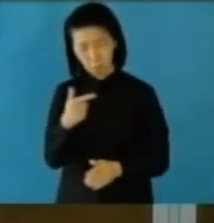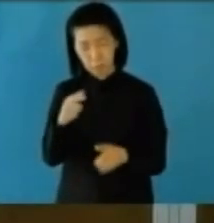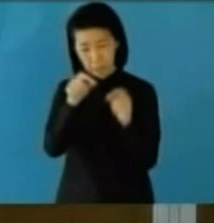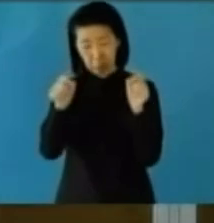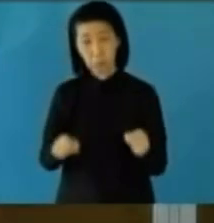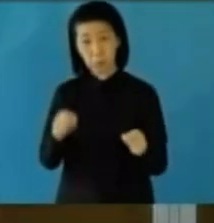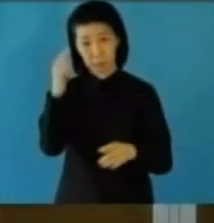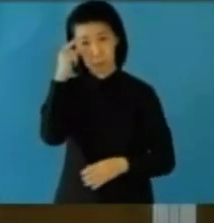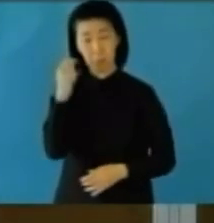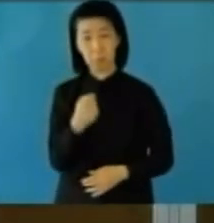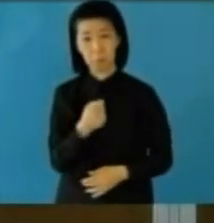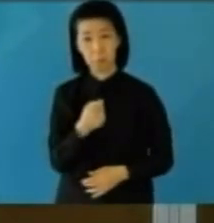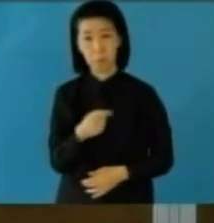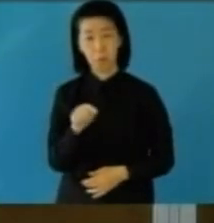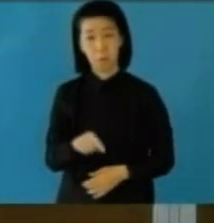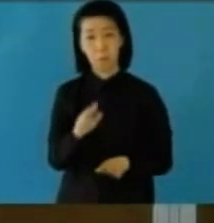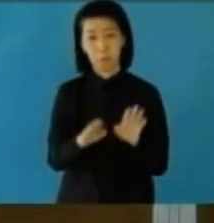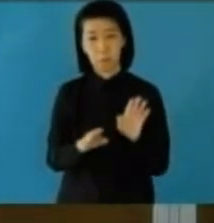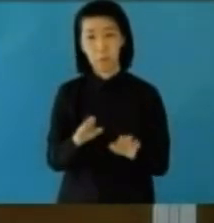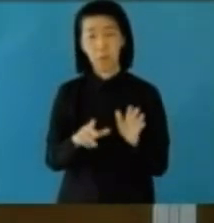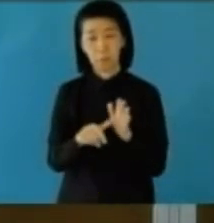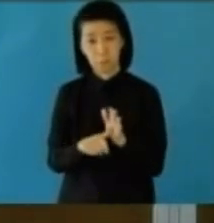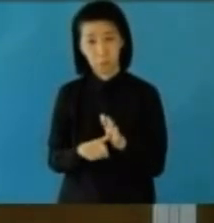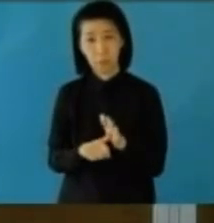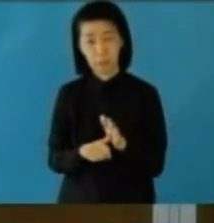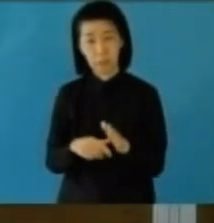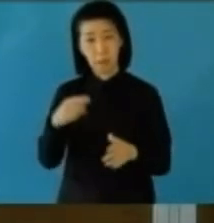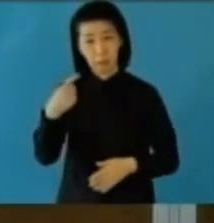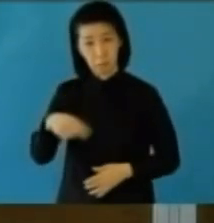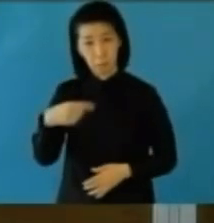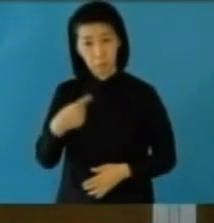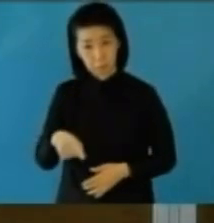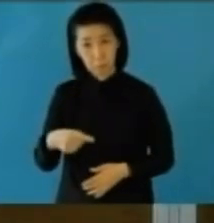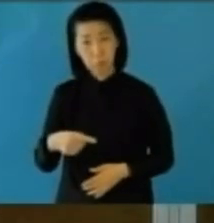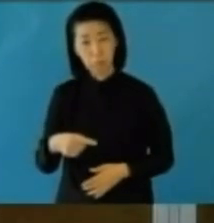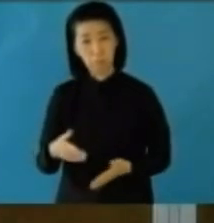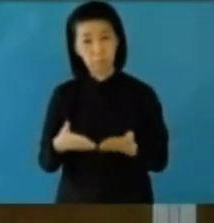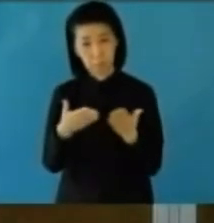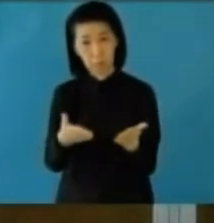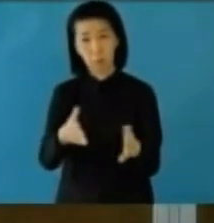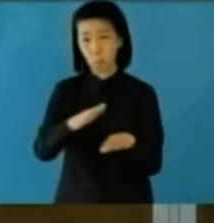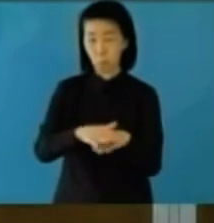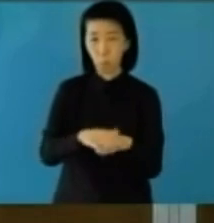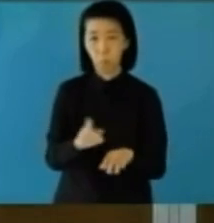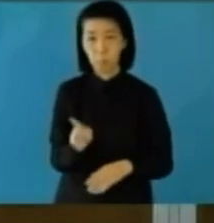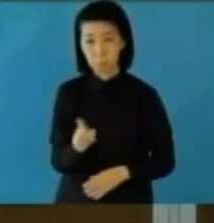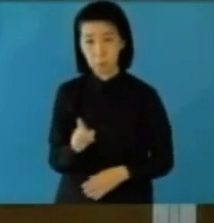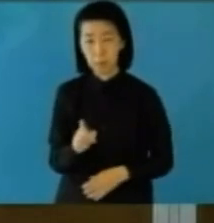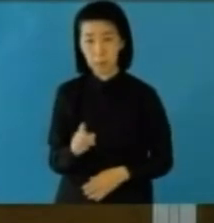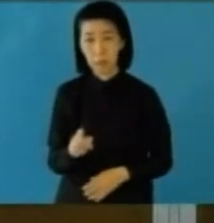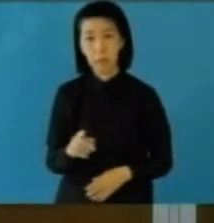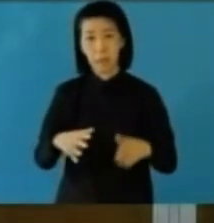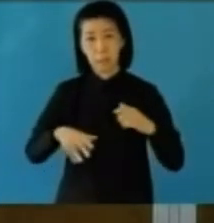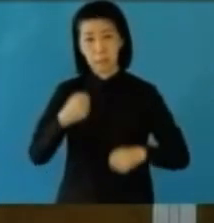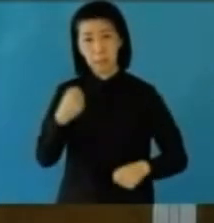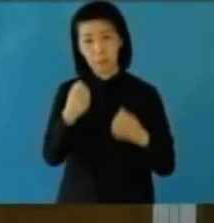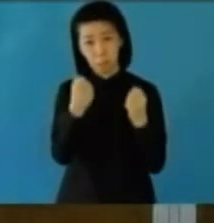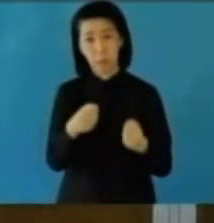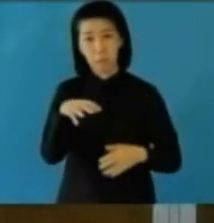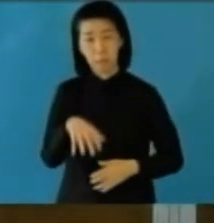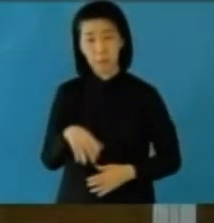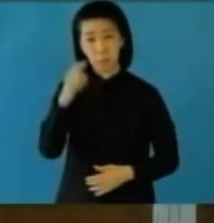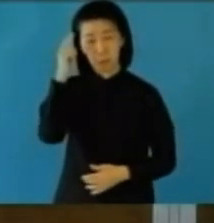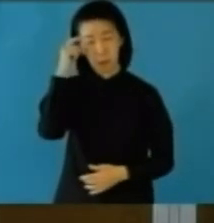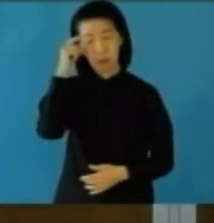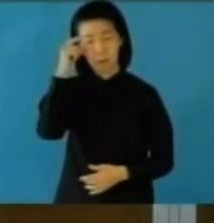ております。まあ、そうした中でどのように教育を提供し、あるいは居場所を作っていくかということについては、今後